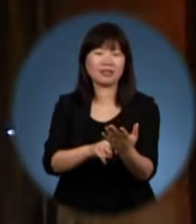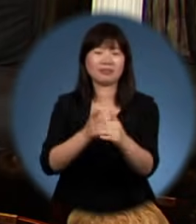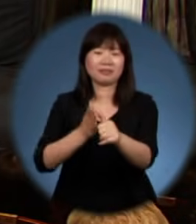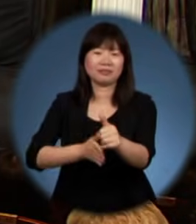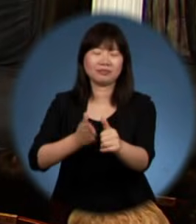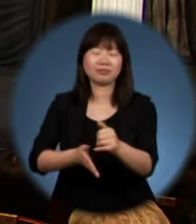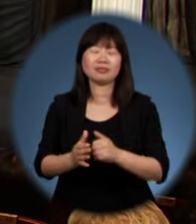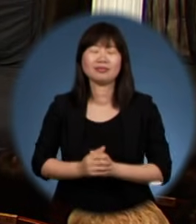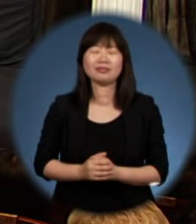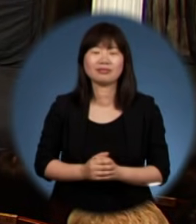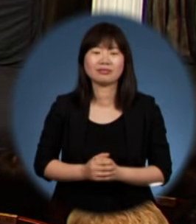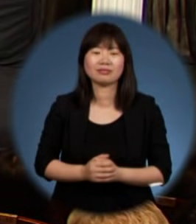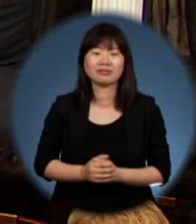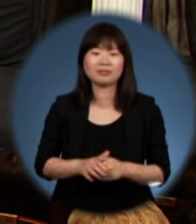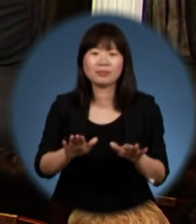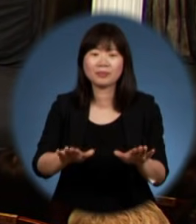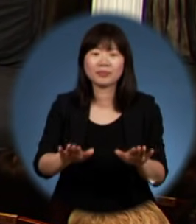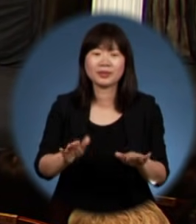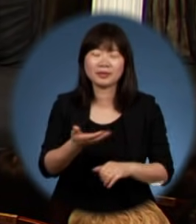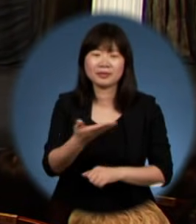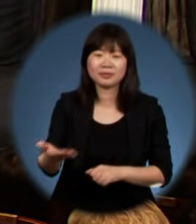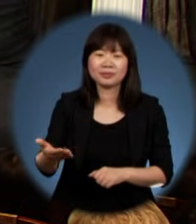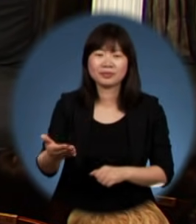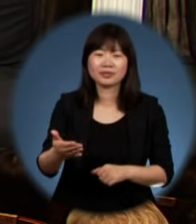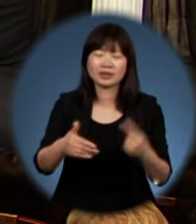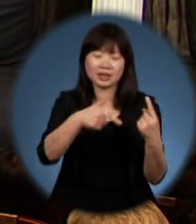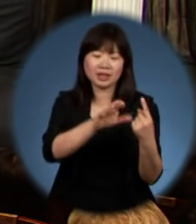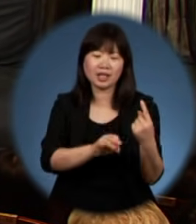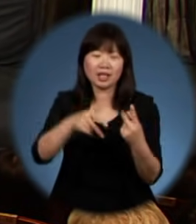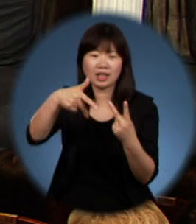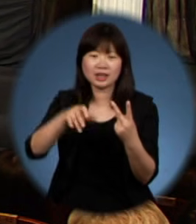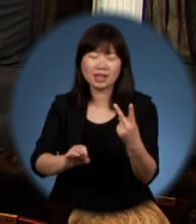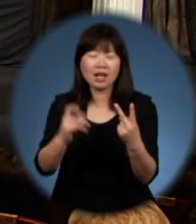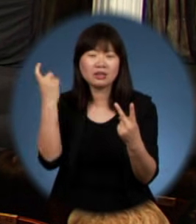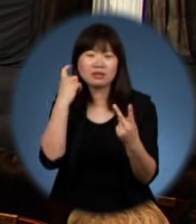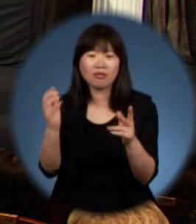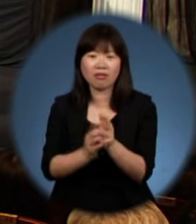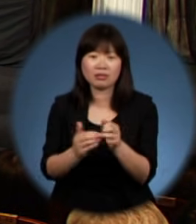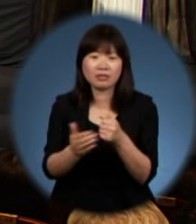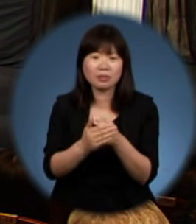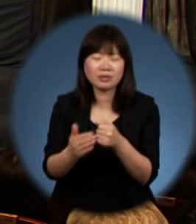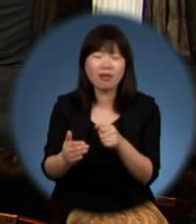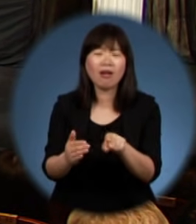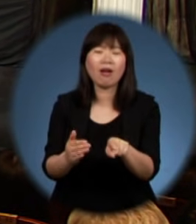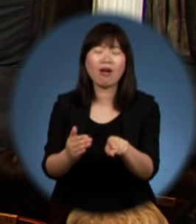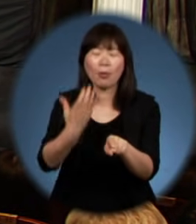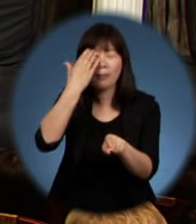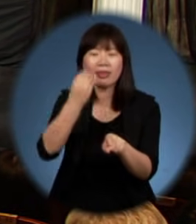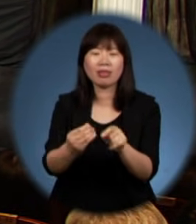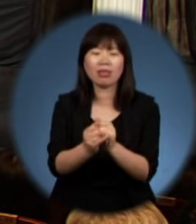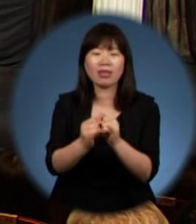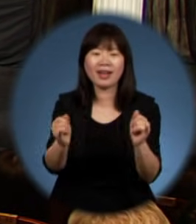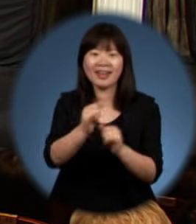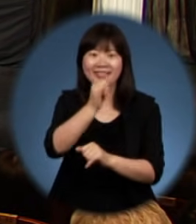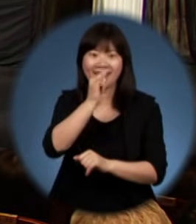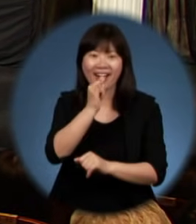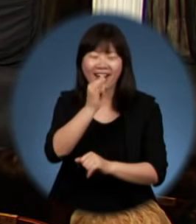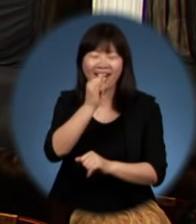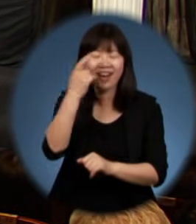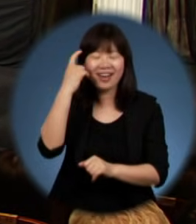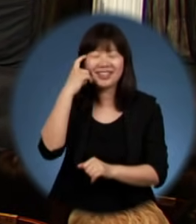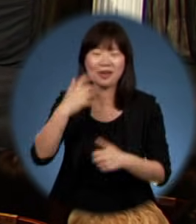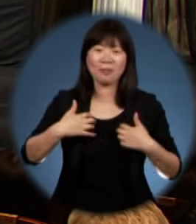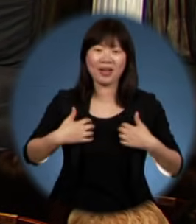것입니다 아마 이제 여러분들 제 1강 일화를 드셨으니까 어쩌겠어 어 보았던 사람이 있다 이런 생각이 드실